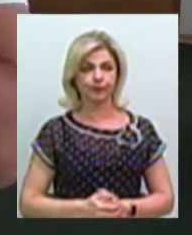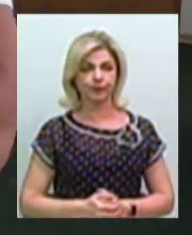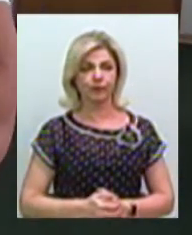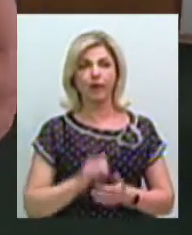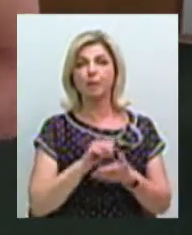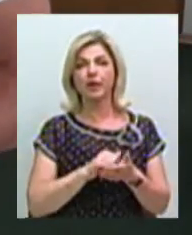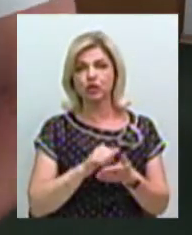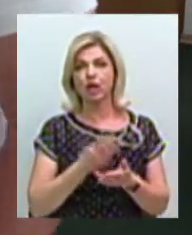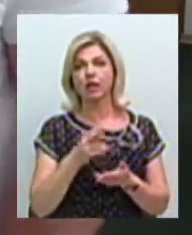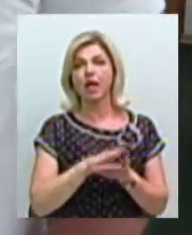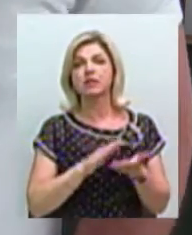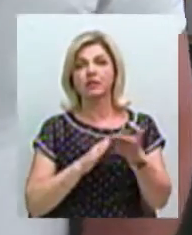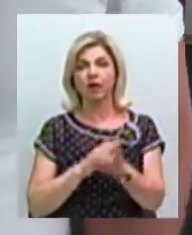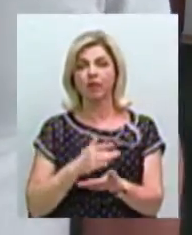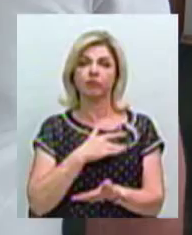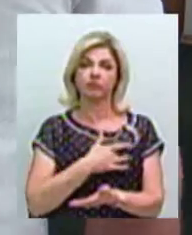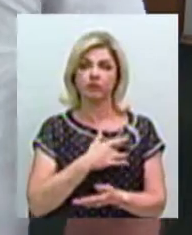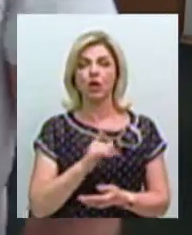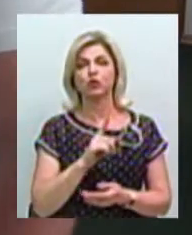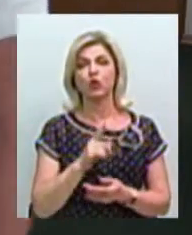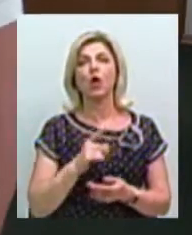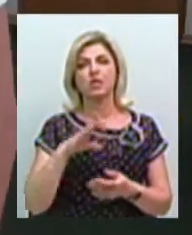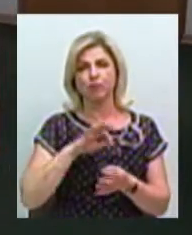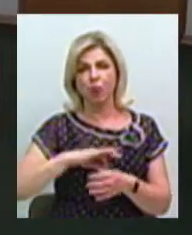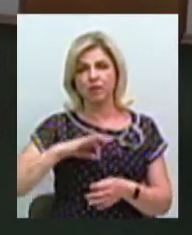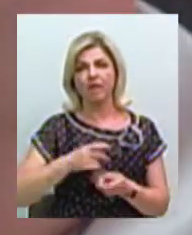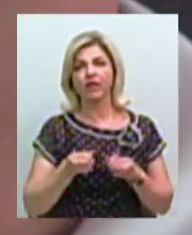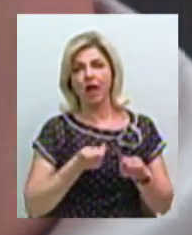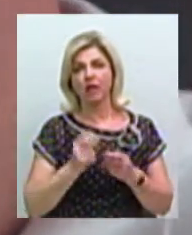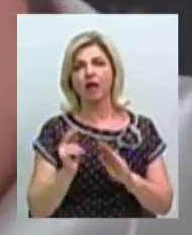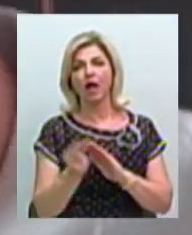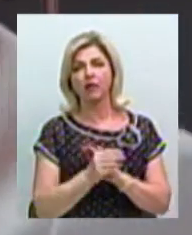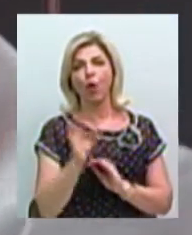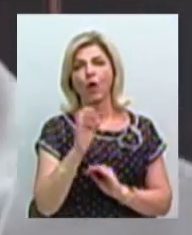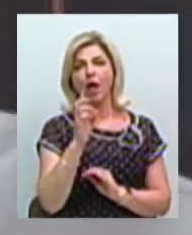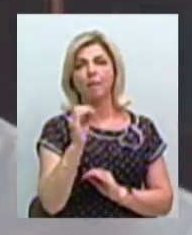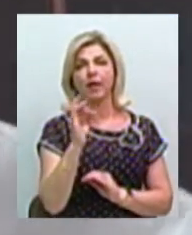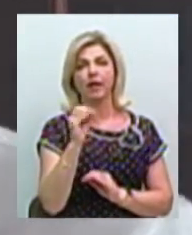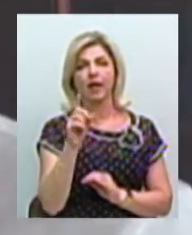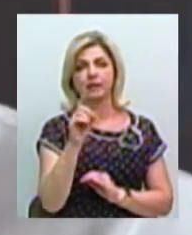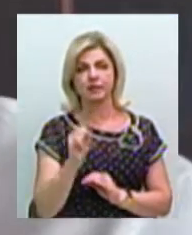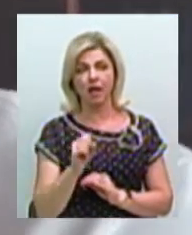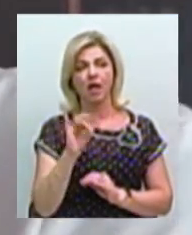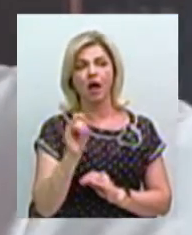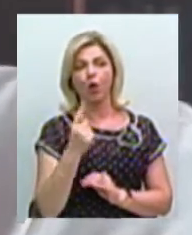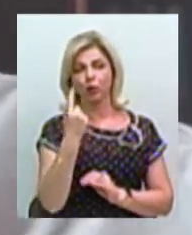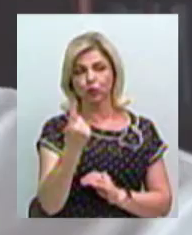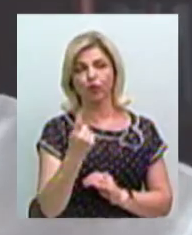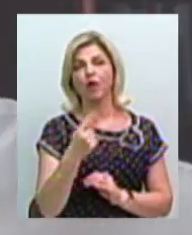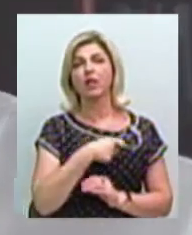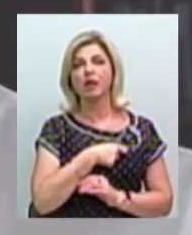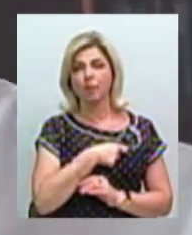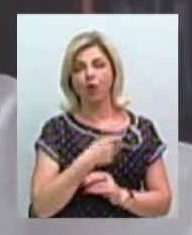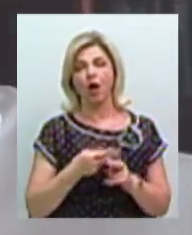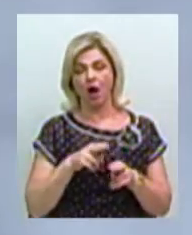Приводом для позову стало нібито зловживання владою та агітація Олександром Березою за одного з діючих нардепів, який балотується